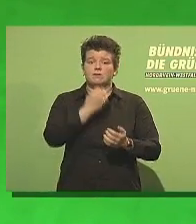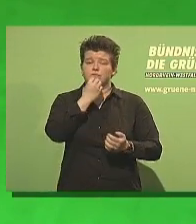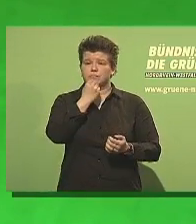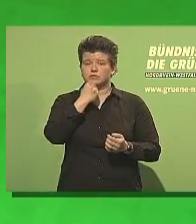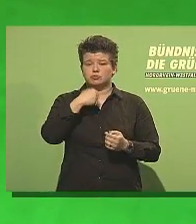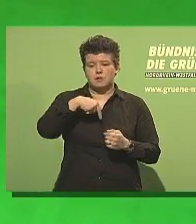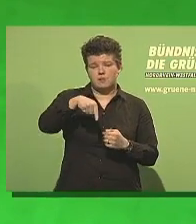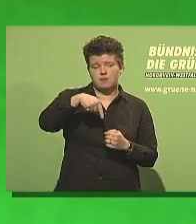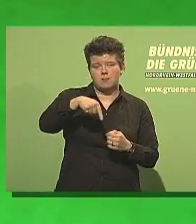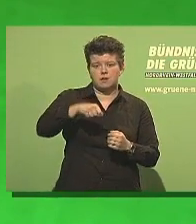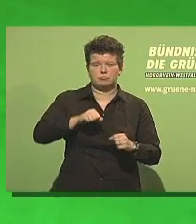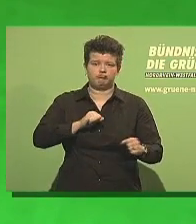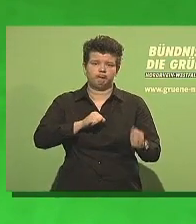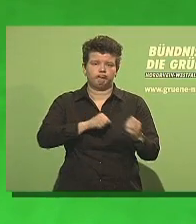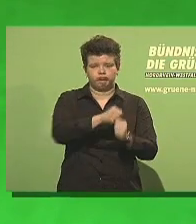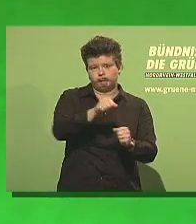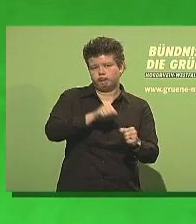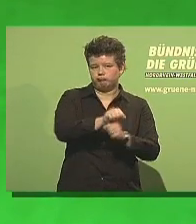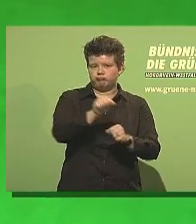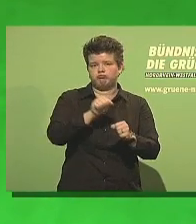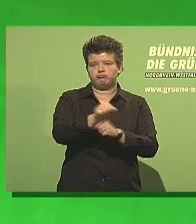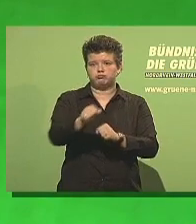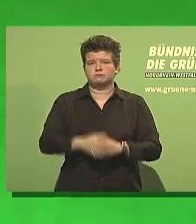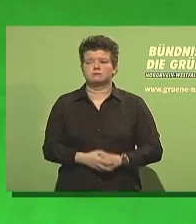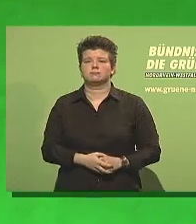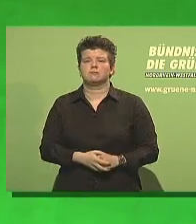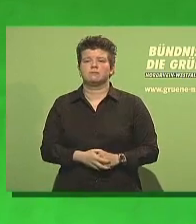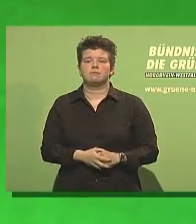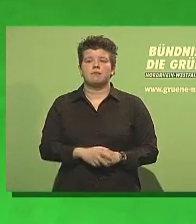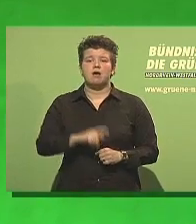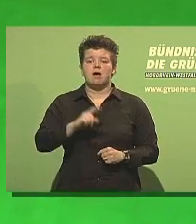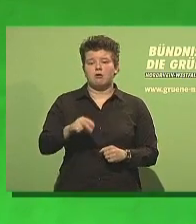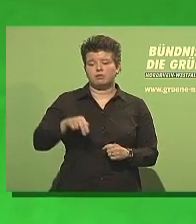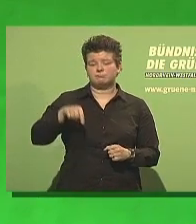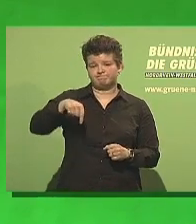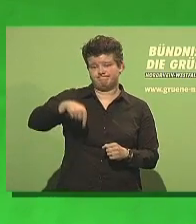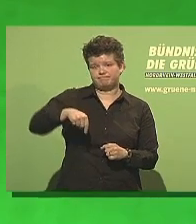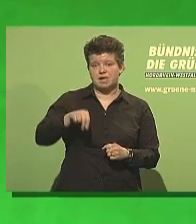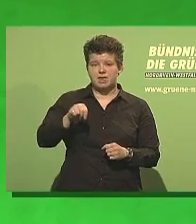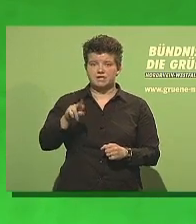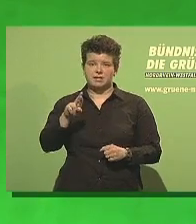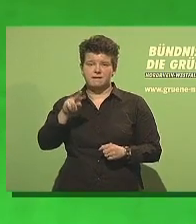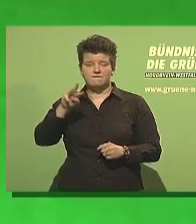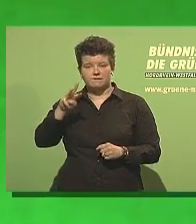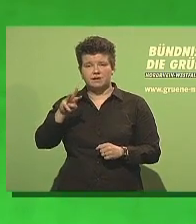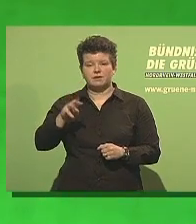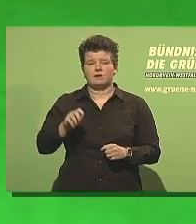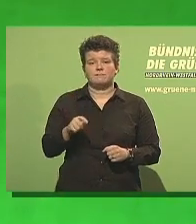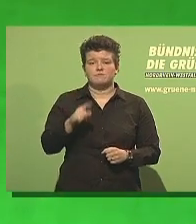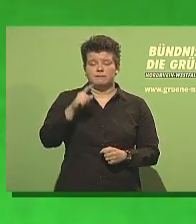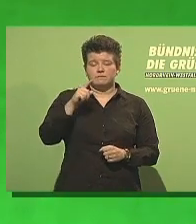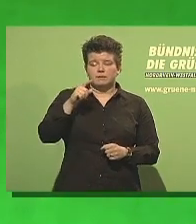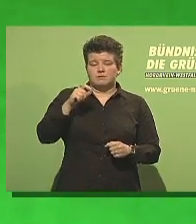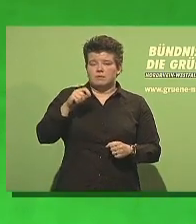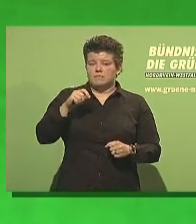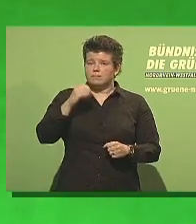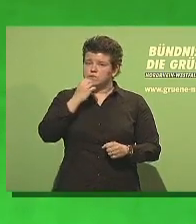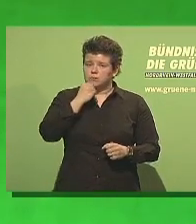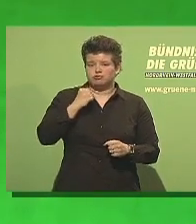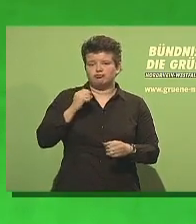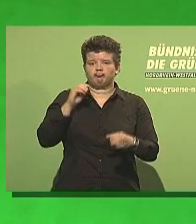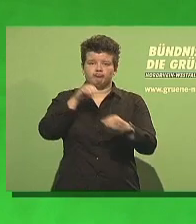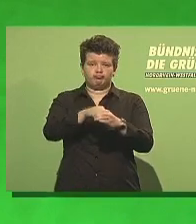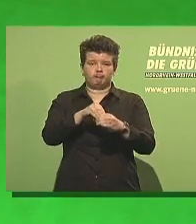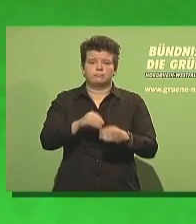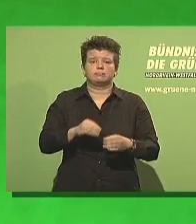Und ich möchte dafür sorgen, dass wir NRW-Grüne auch nach der Wahl ein gehöriges Wort mitreden können, wenn es darum geht, die